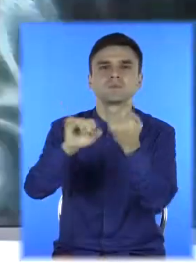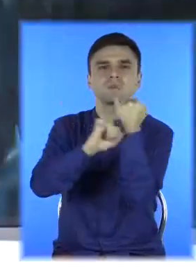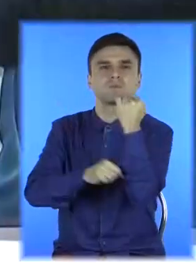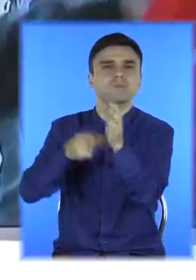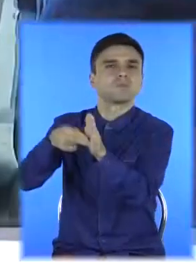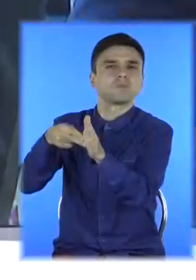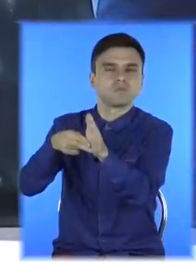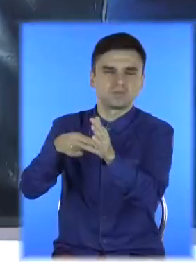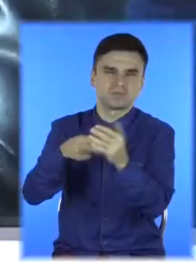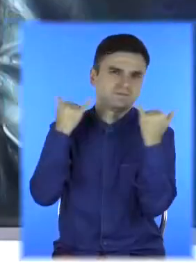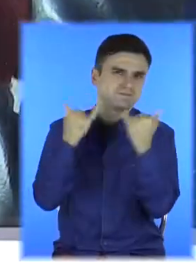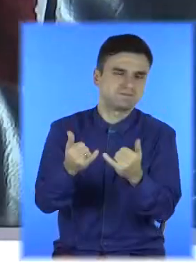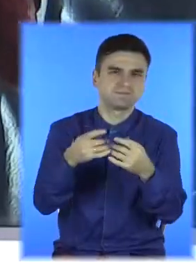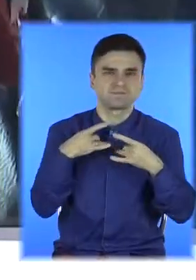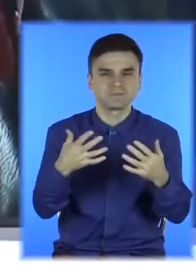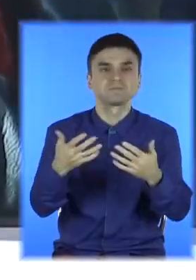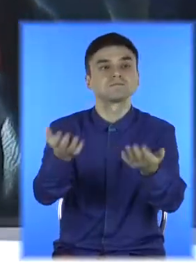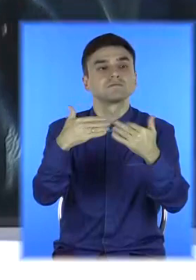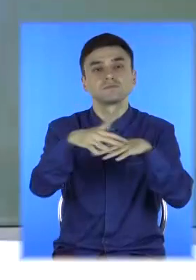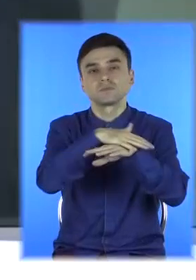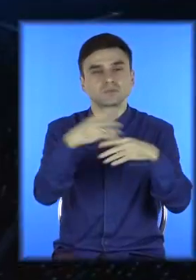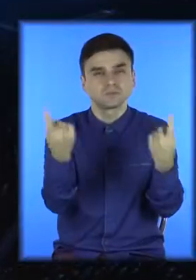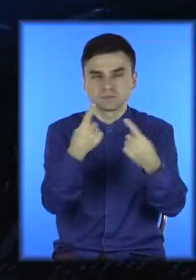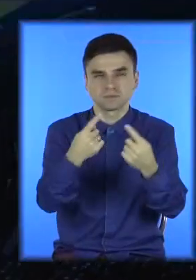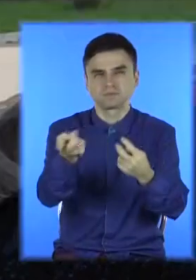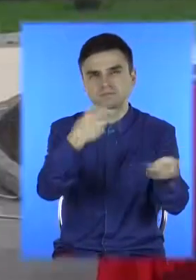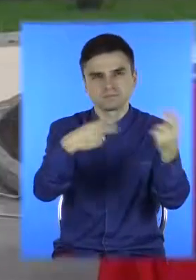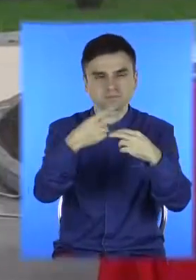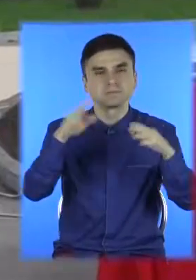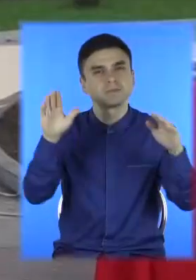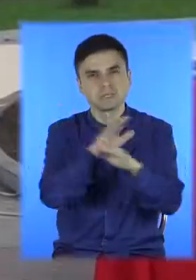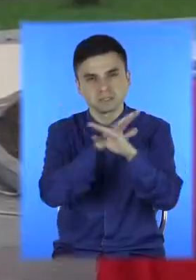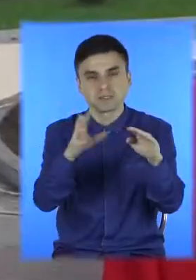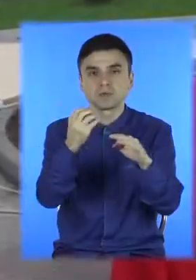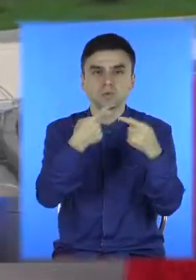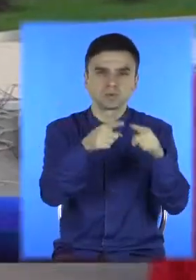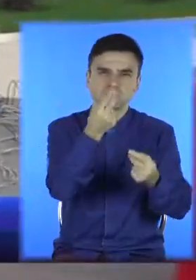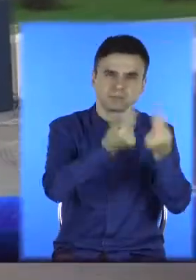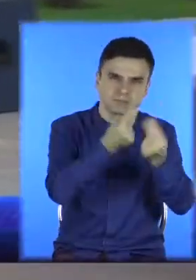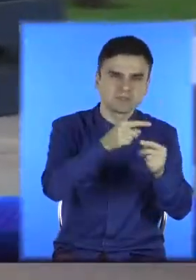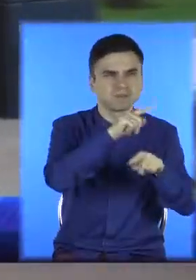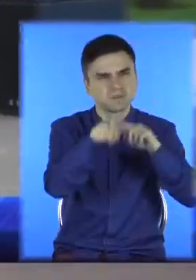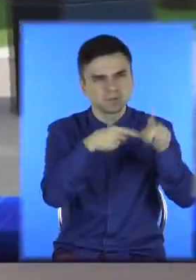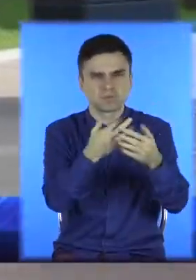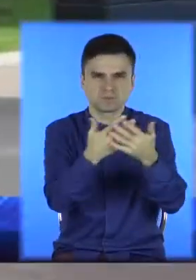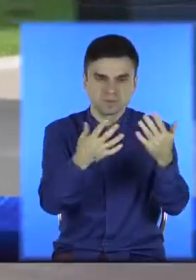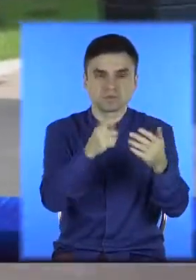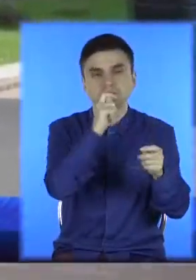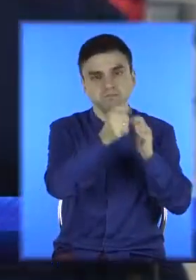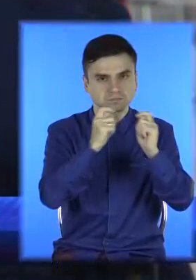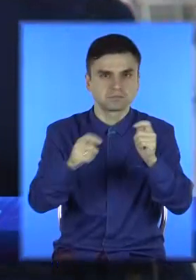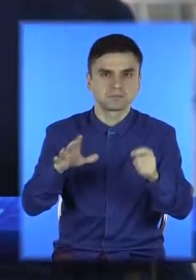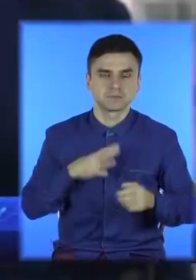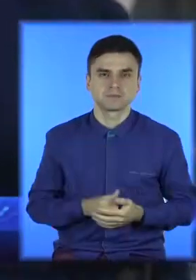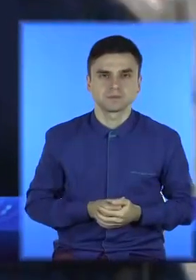у репортажі Олександра Фефілатєва. Олександр працює в сфері металургії. До Кривого Рогу